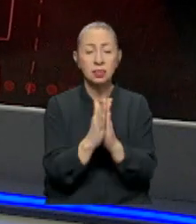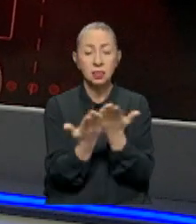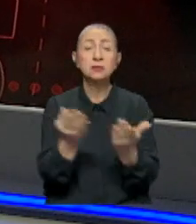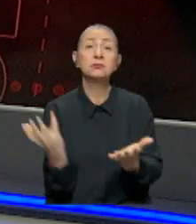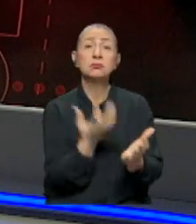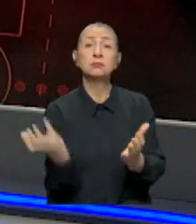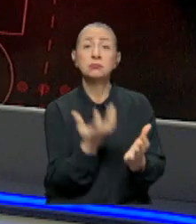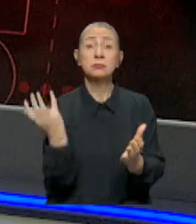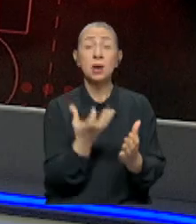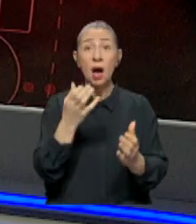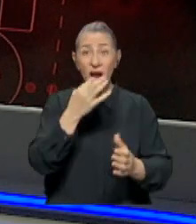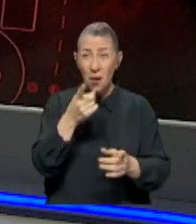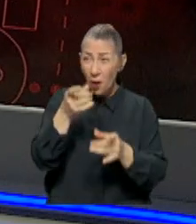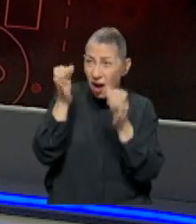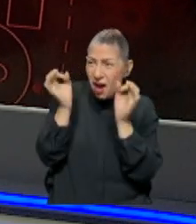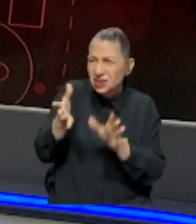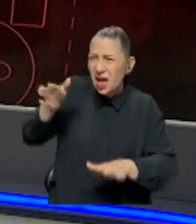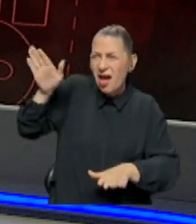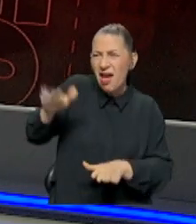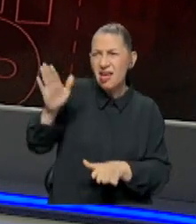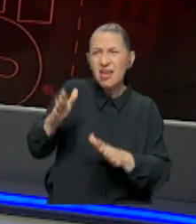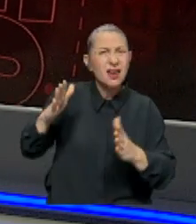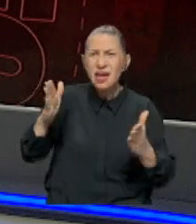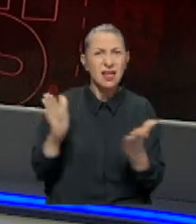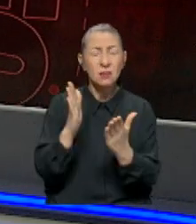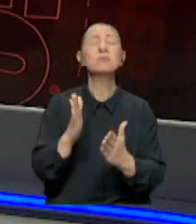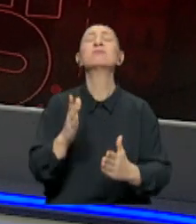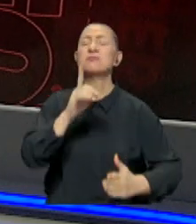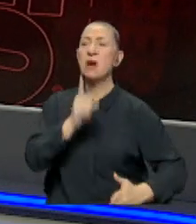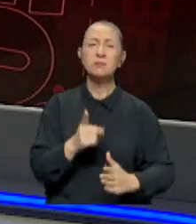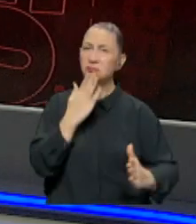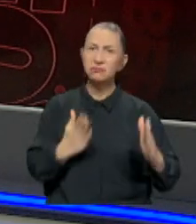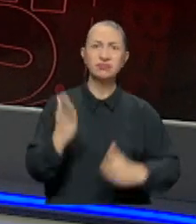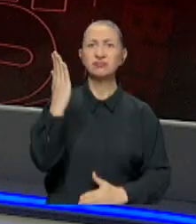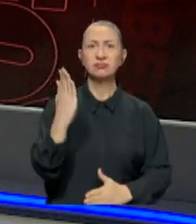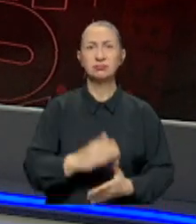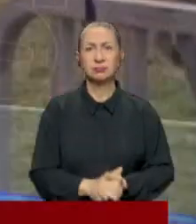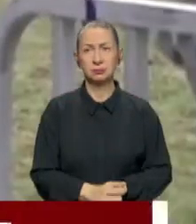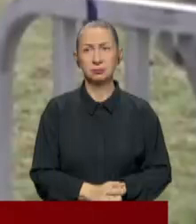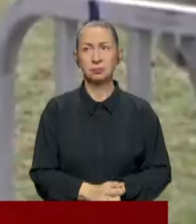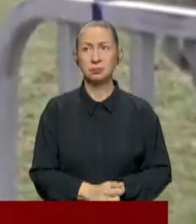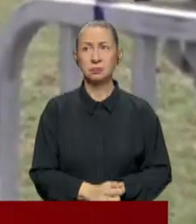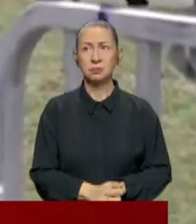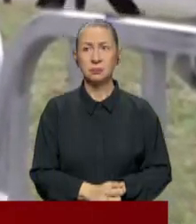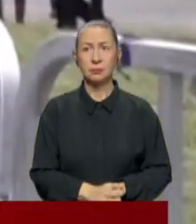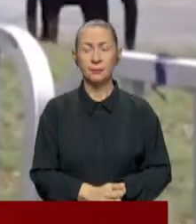yaktı. Ankara bu küstah ve aşağılık provokasyona çok sert tepki gösterdi.